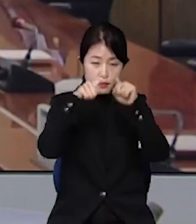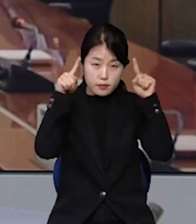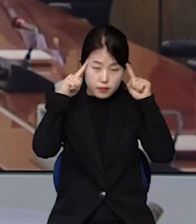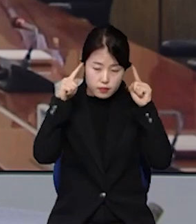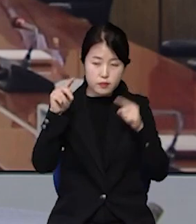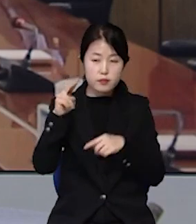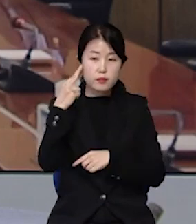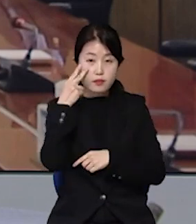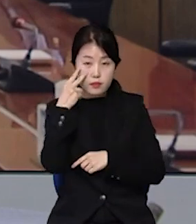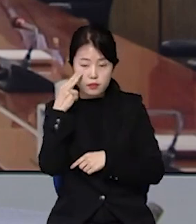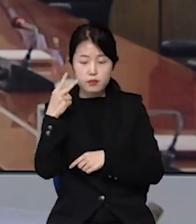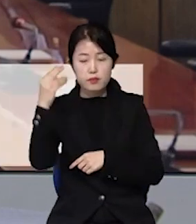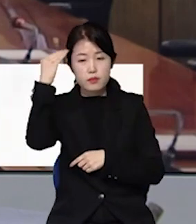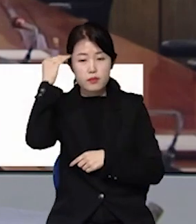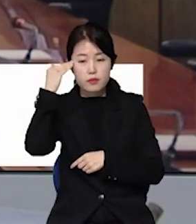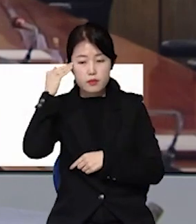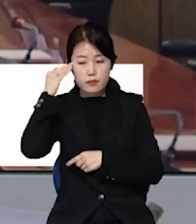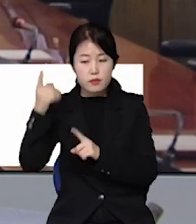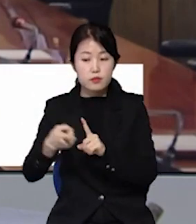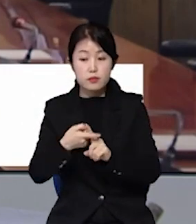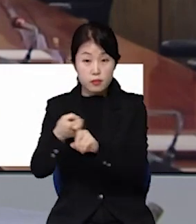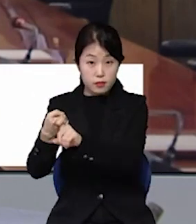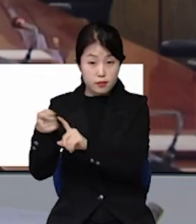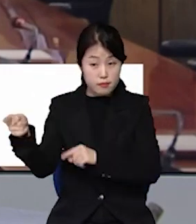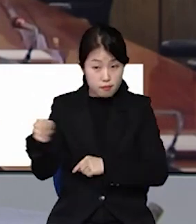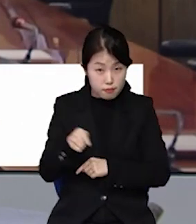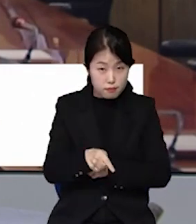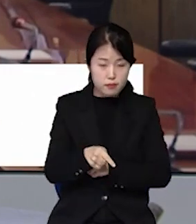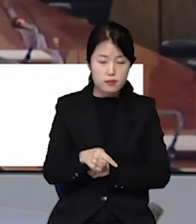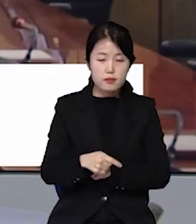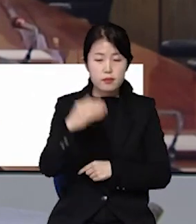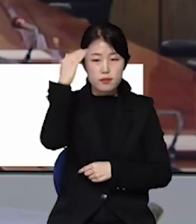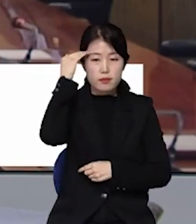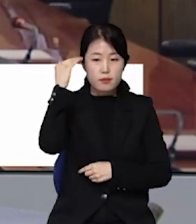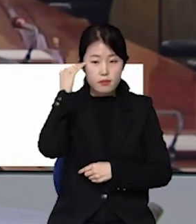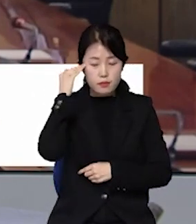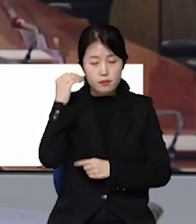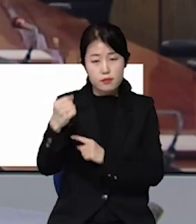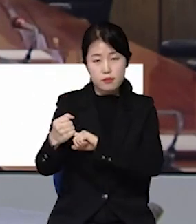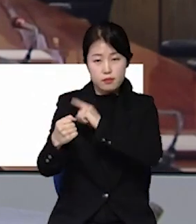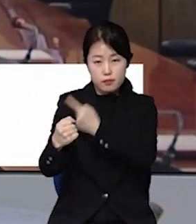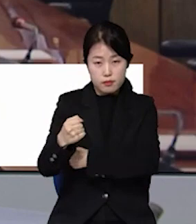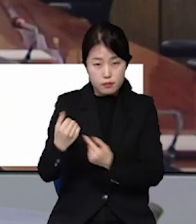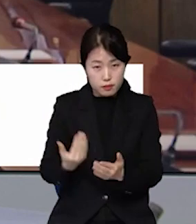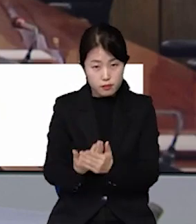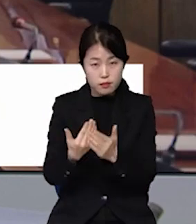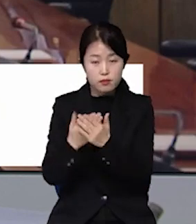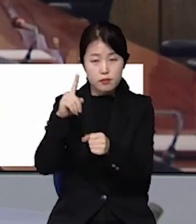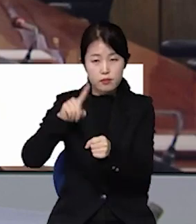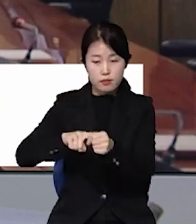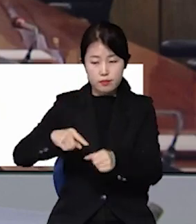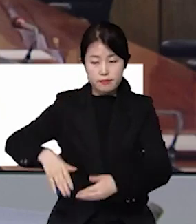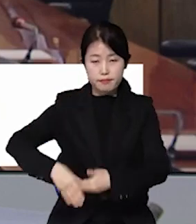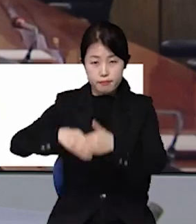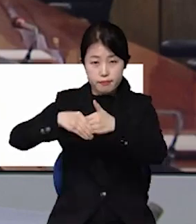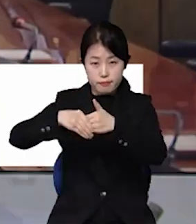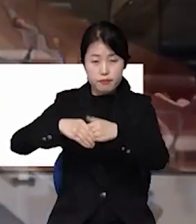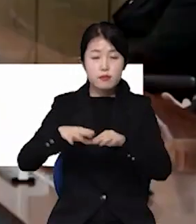목포대학교와 미주한인회 총연합회가 학생들의 글로벌 역량 강화와 취업을 활성화를 위해 손을